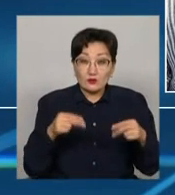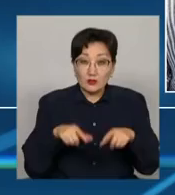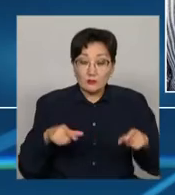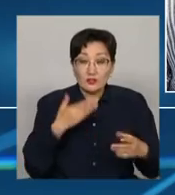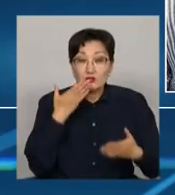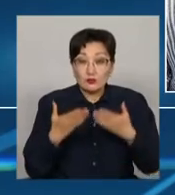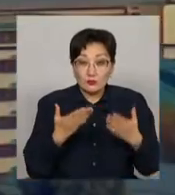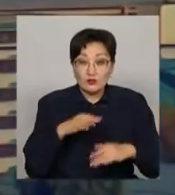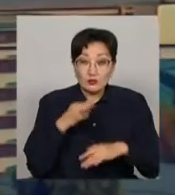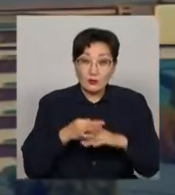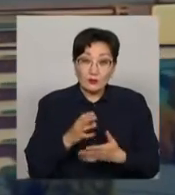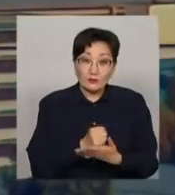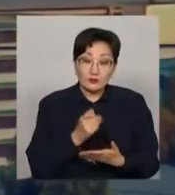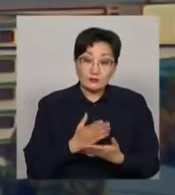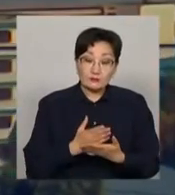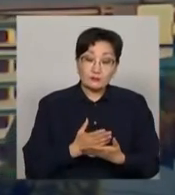жатыр.